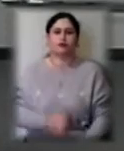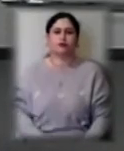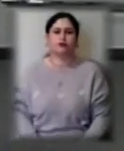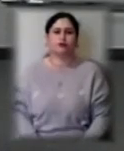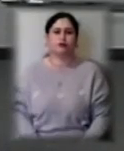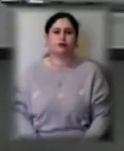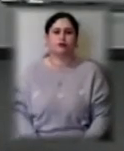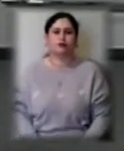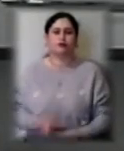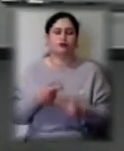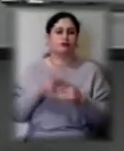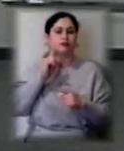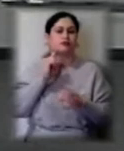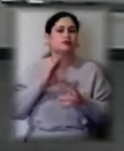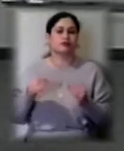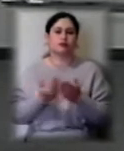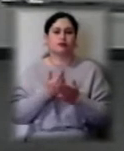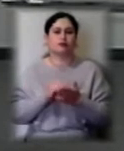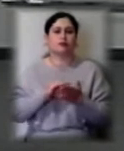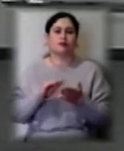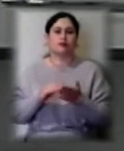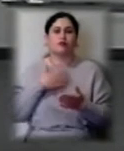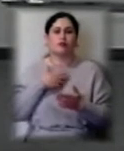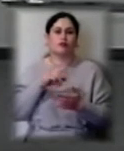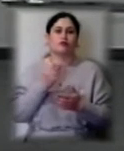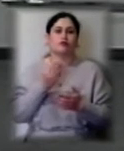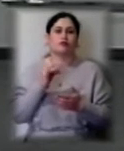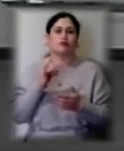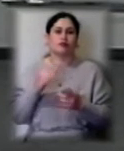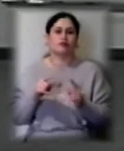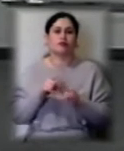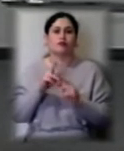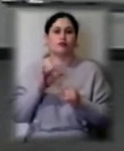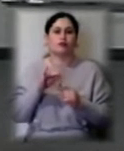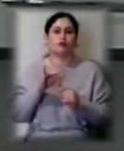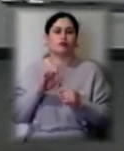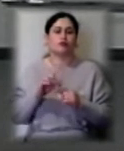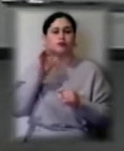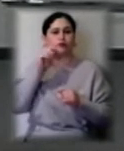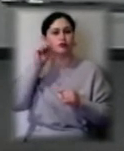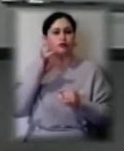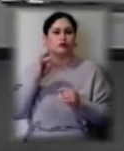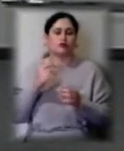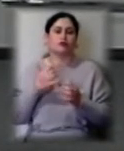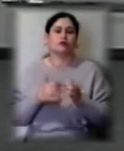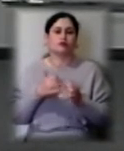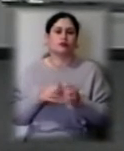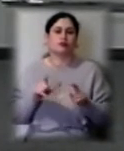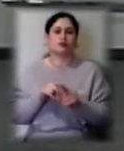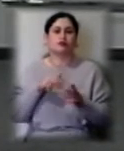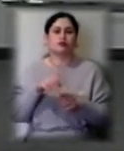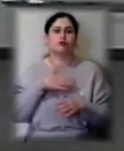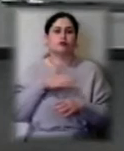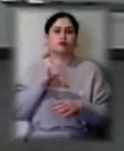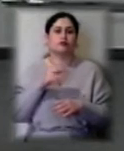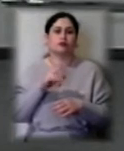А поки що це всі новини. Підписуйтесь на наші сторінки у соціальних мережах та канал в Ютубі, слухайте українське радіо Херсона, також заходьте на